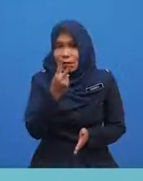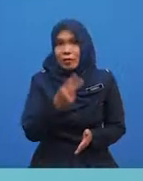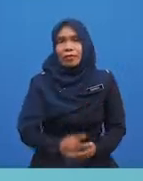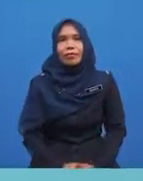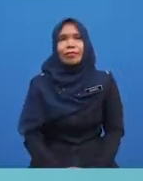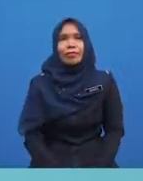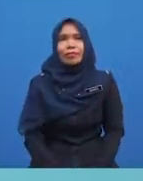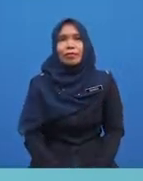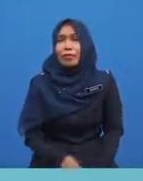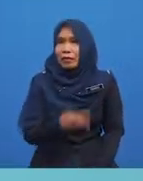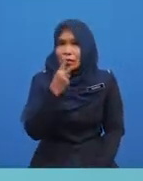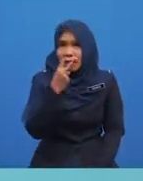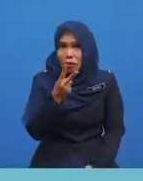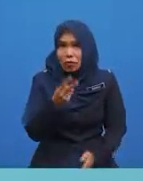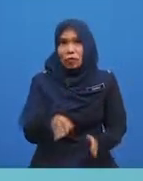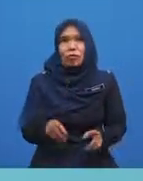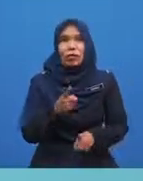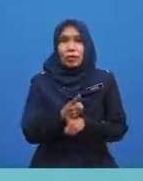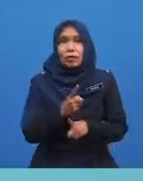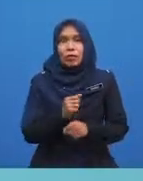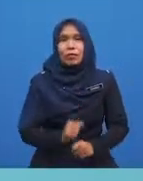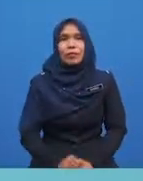Perhatikan betul-betul.